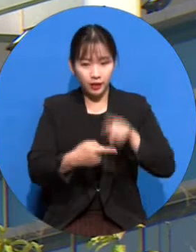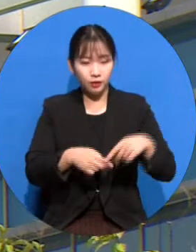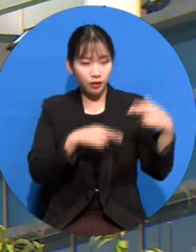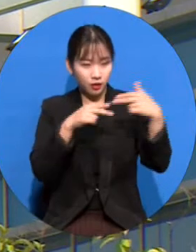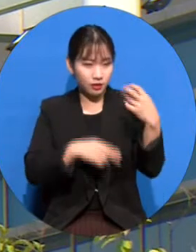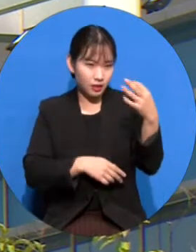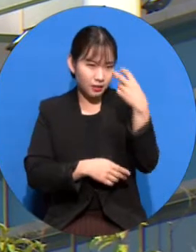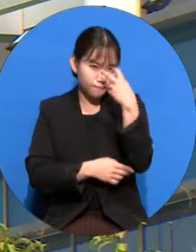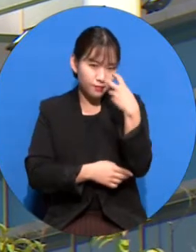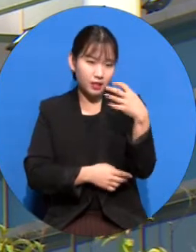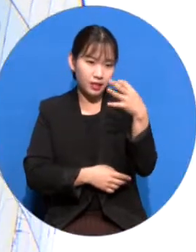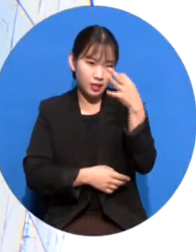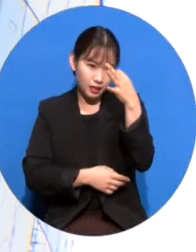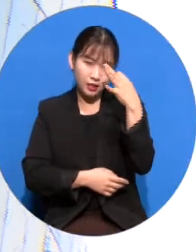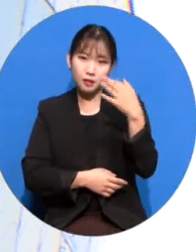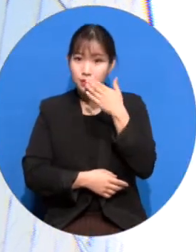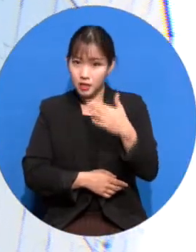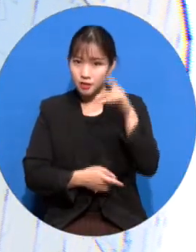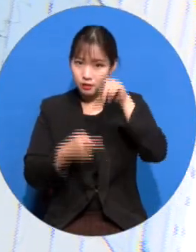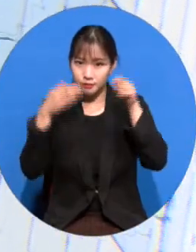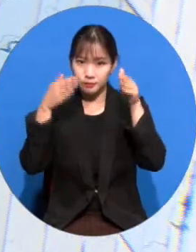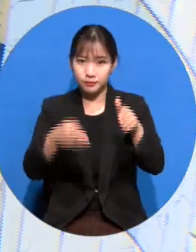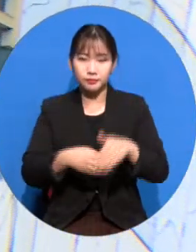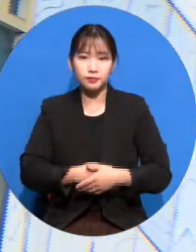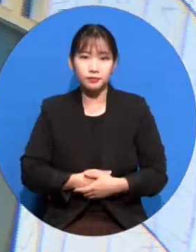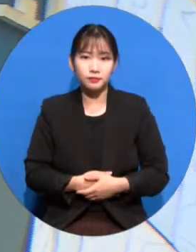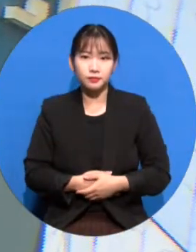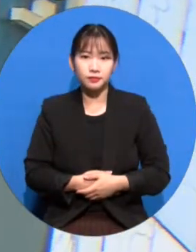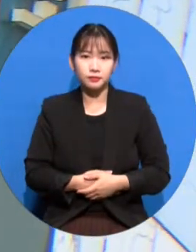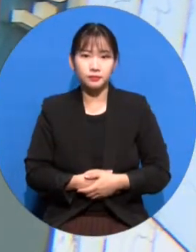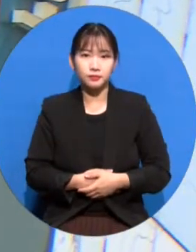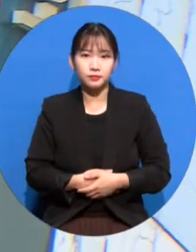감시 역할도 강화할 수 있을지 관심이 쏠리고 있습니다. MBC 뉴스 김진선입니다.